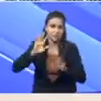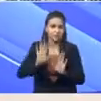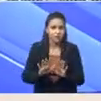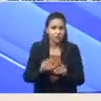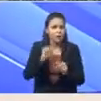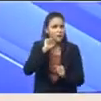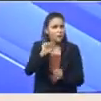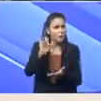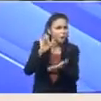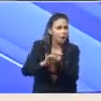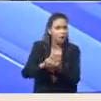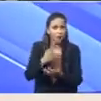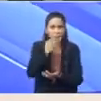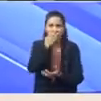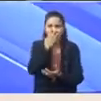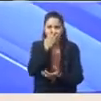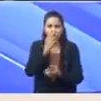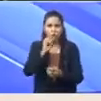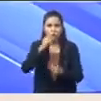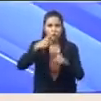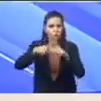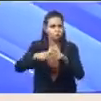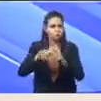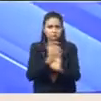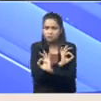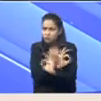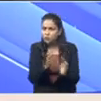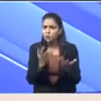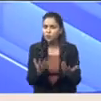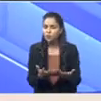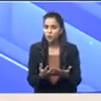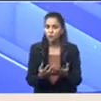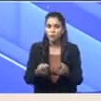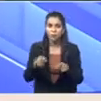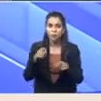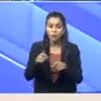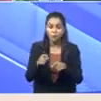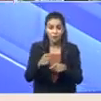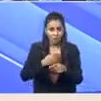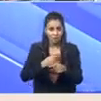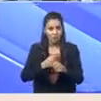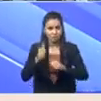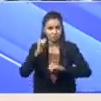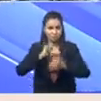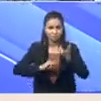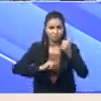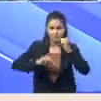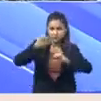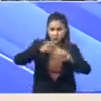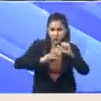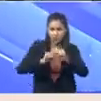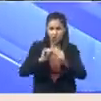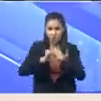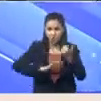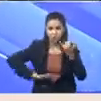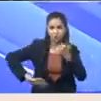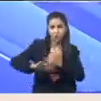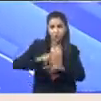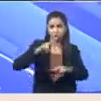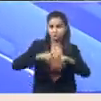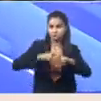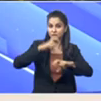जहां ऑक्सीजन तक का अभाव हो, वहां हमारे वैज्ञानिकों और लोकल इंडस्ट्री